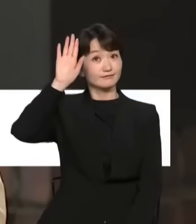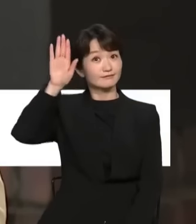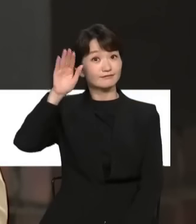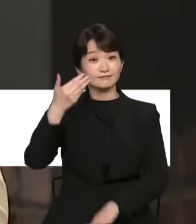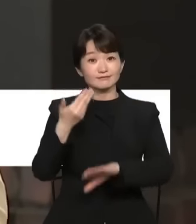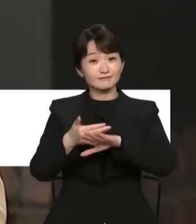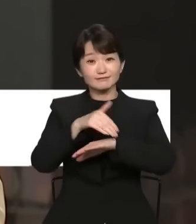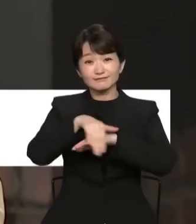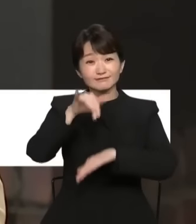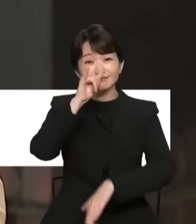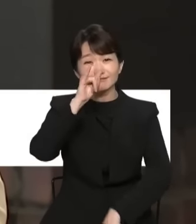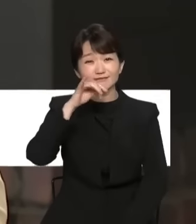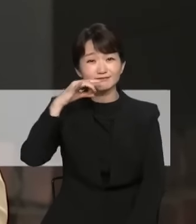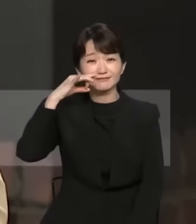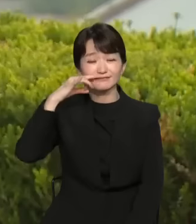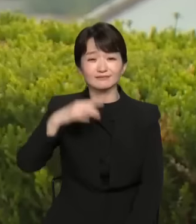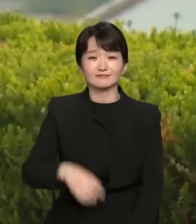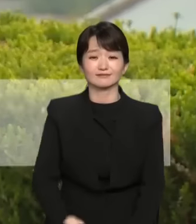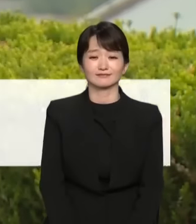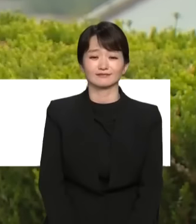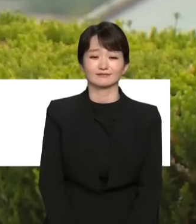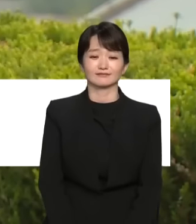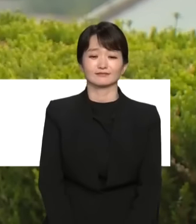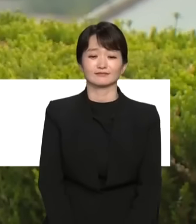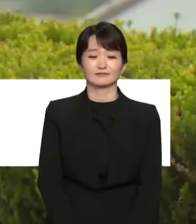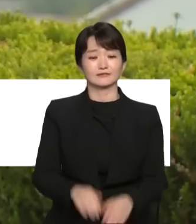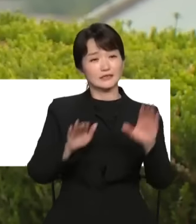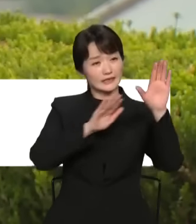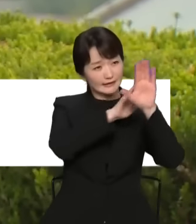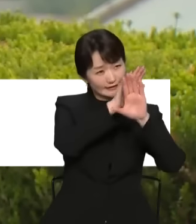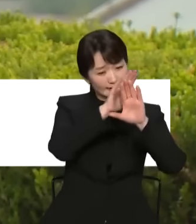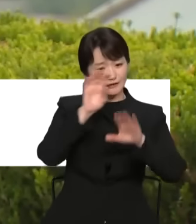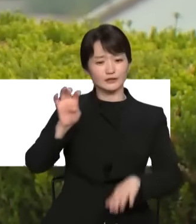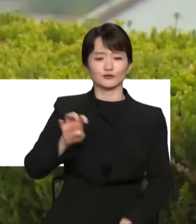다른 계획들이 있으신지 궁금합니다. What I said,